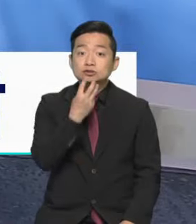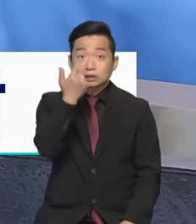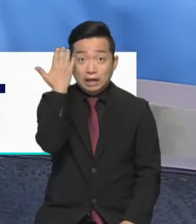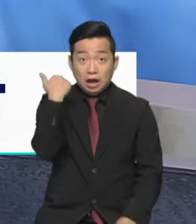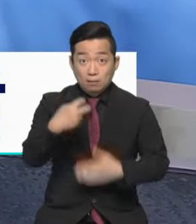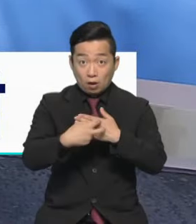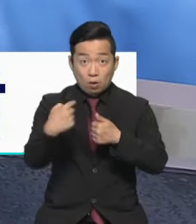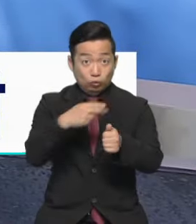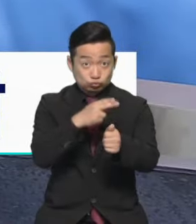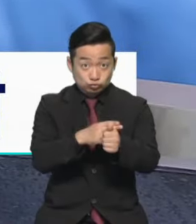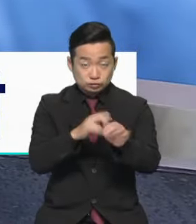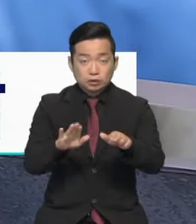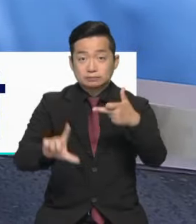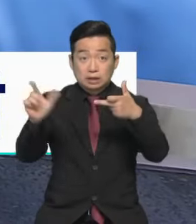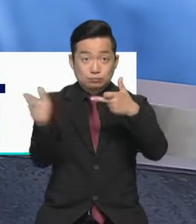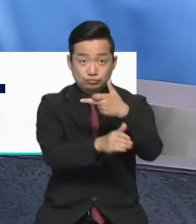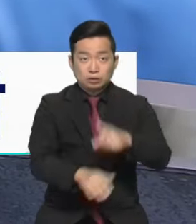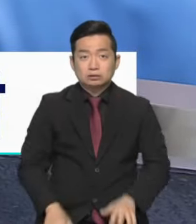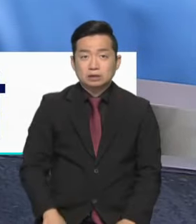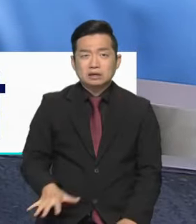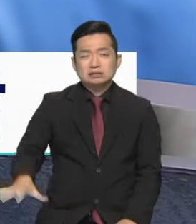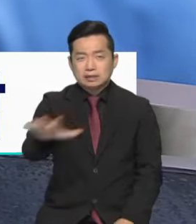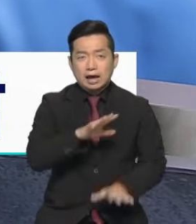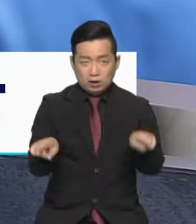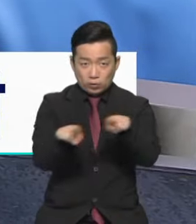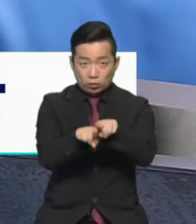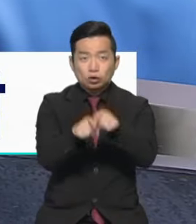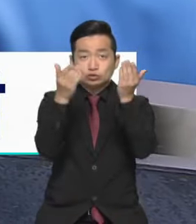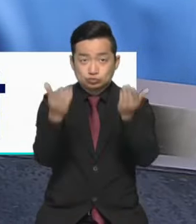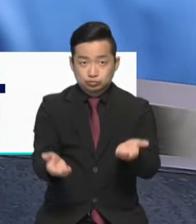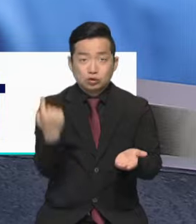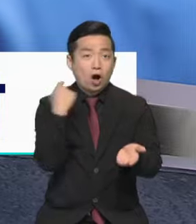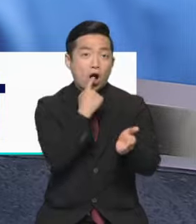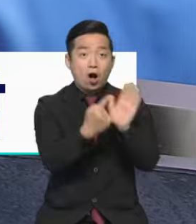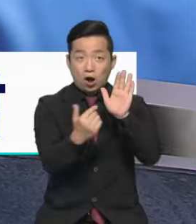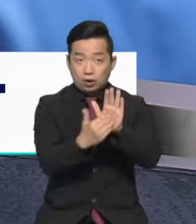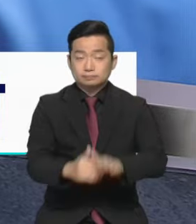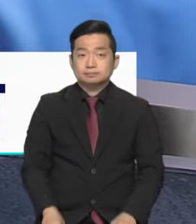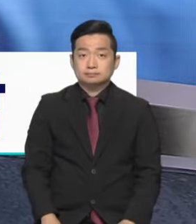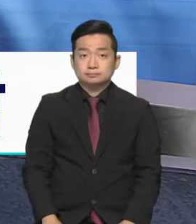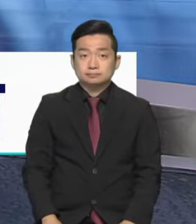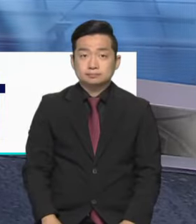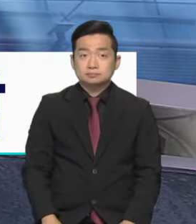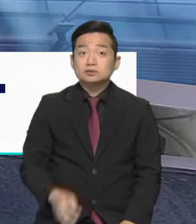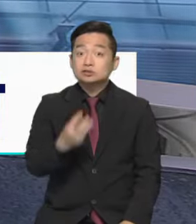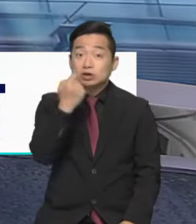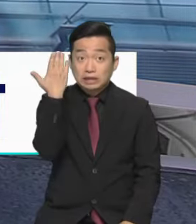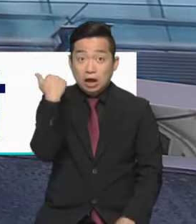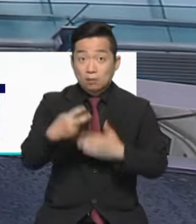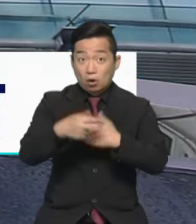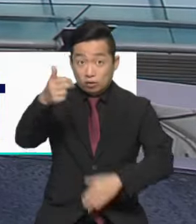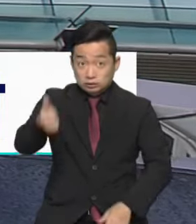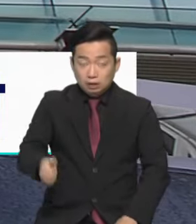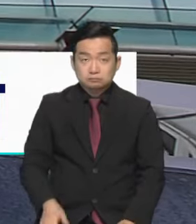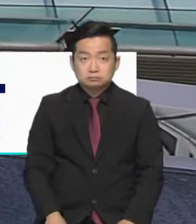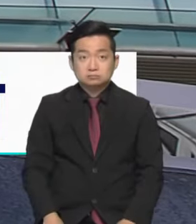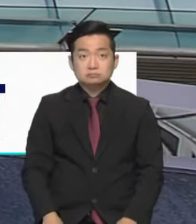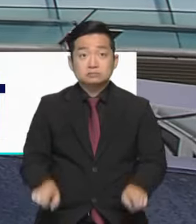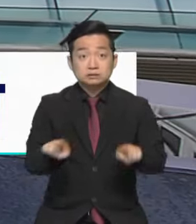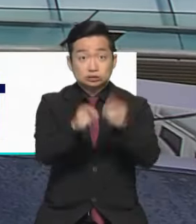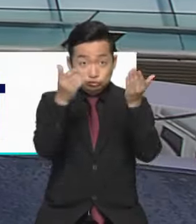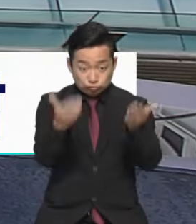서울대병원 교수들이 이번 달 17일부터 전체 휴진에 들어간다고 어제 밝혔습니다. 그러자 서울대 병원장이 그